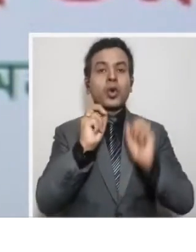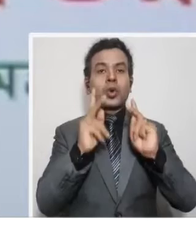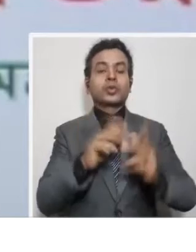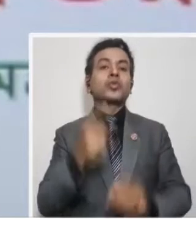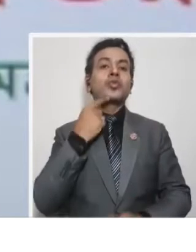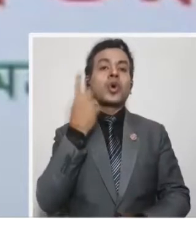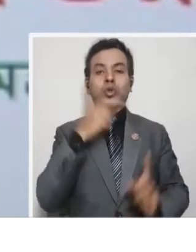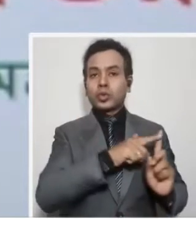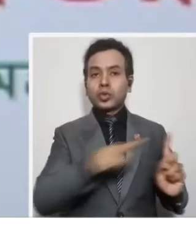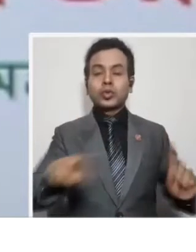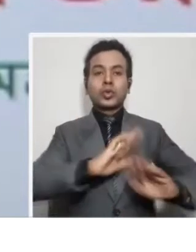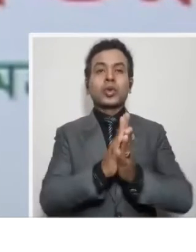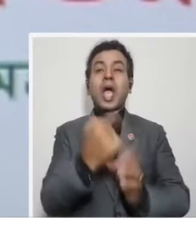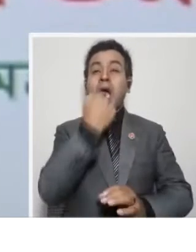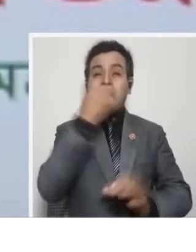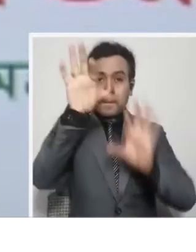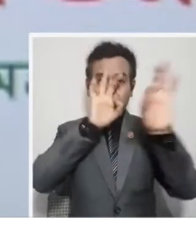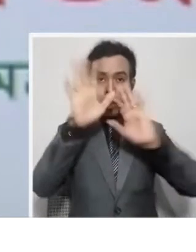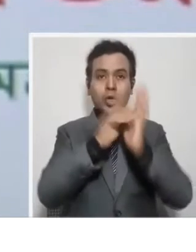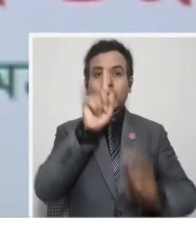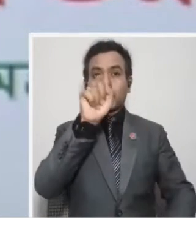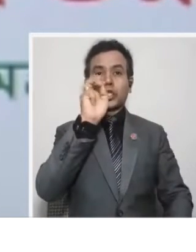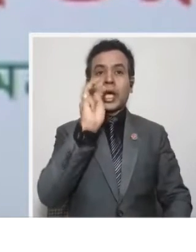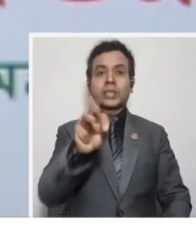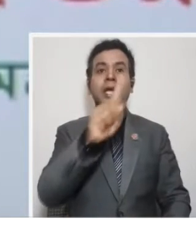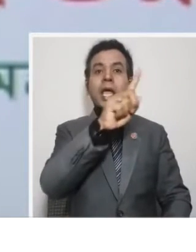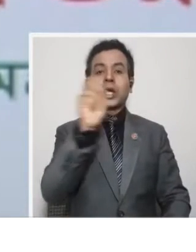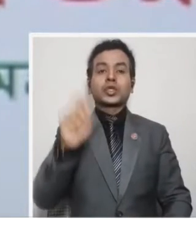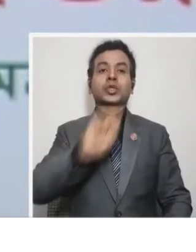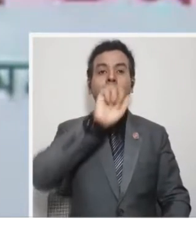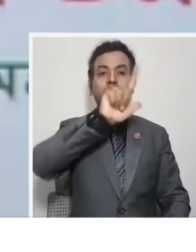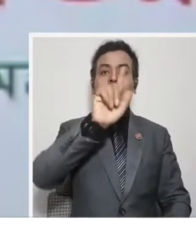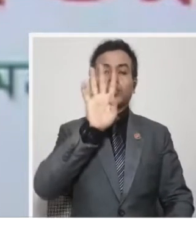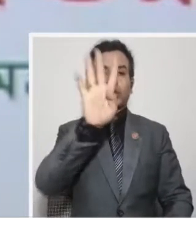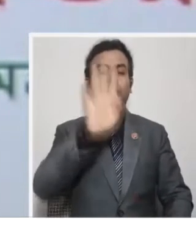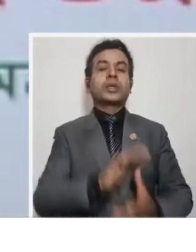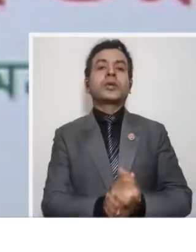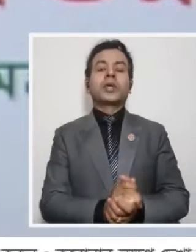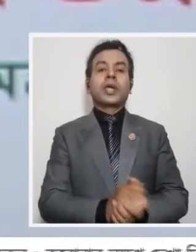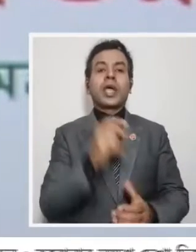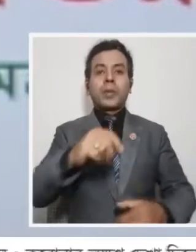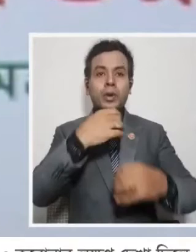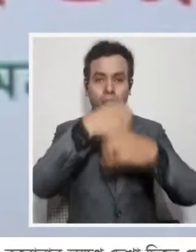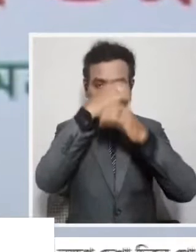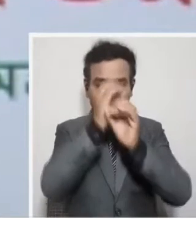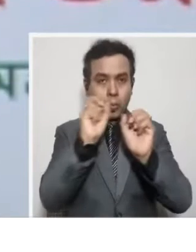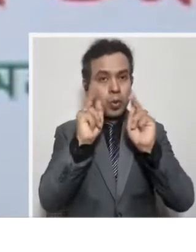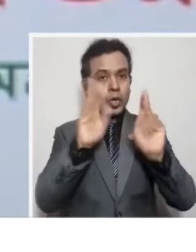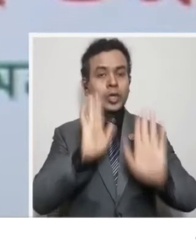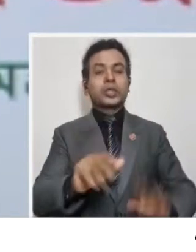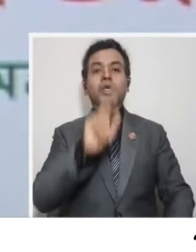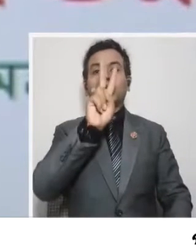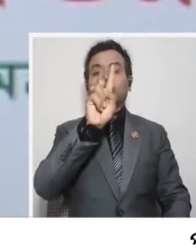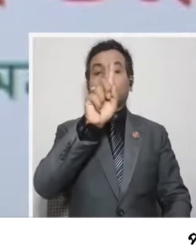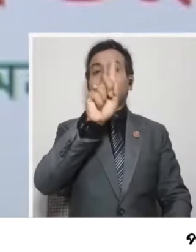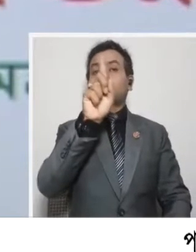ঘন্টায় 10,174 নমুনা সংগ্রহ করে পরীক্ষা করা হয়েছে 10,262। এছাড়া গত 24 ঘন্টায় সুস্থ হয়েছেন 395